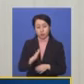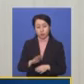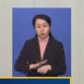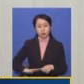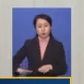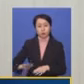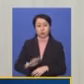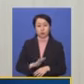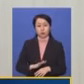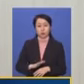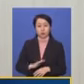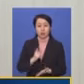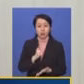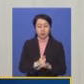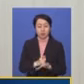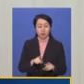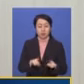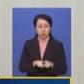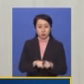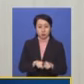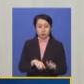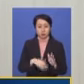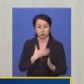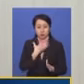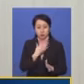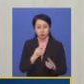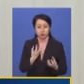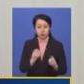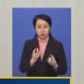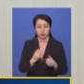она, значит, должна быть тоже благоустроена. Плюс, значит, у нас